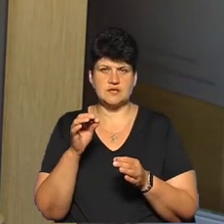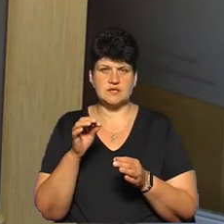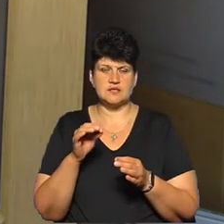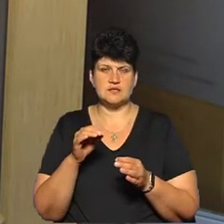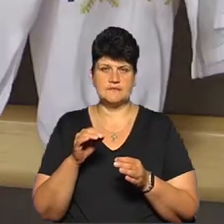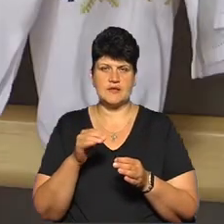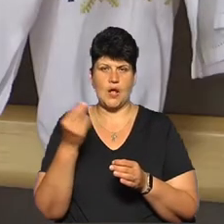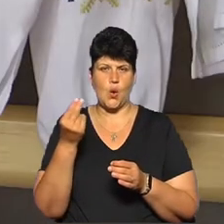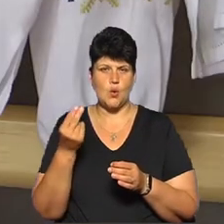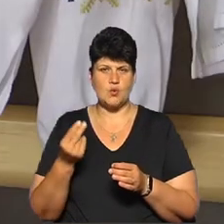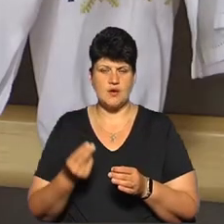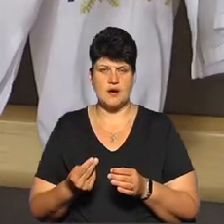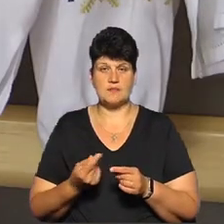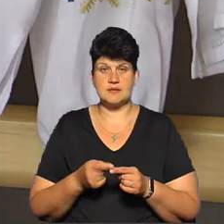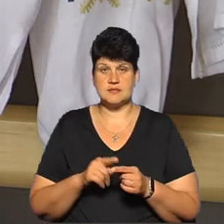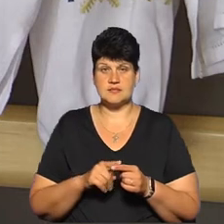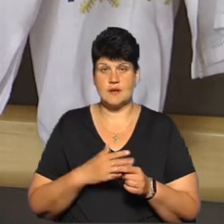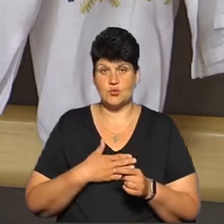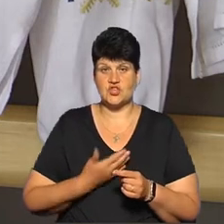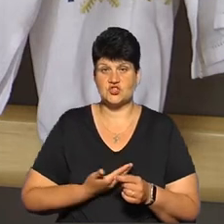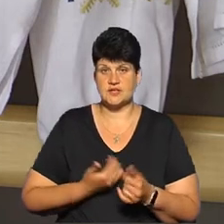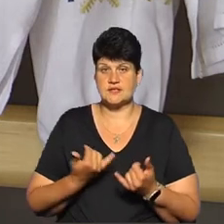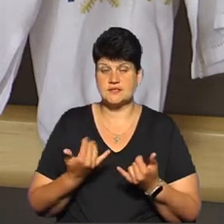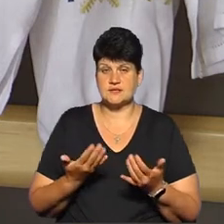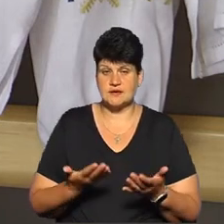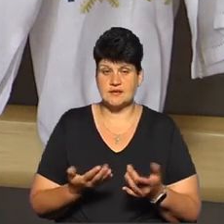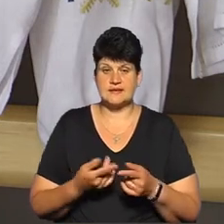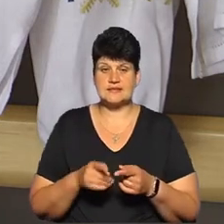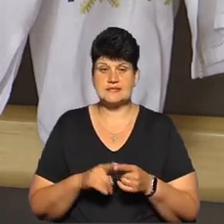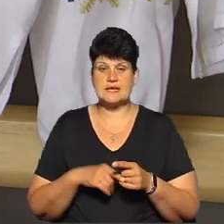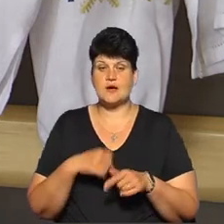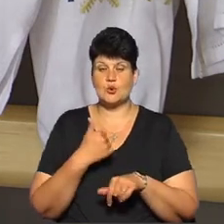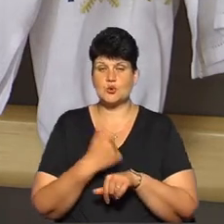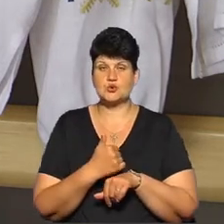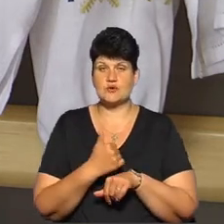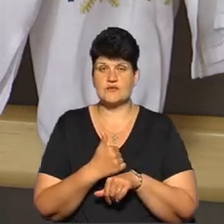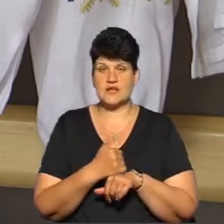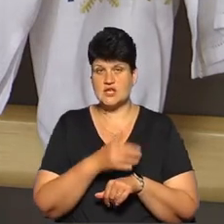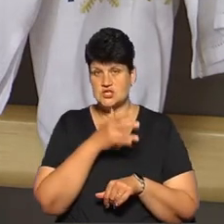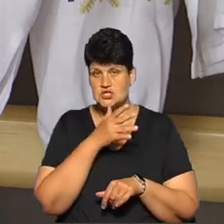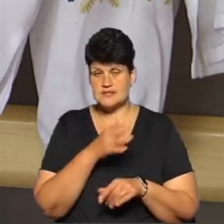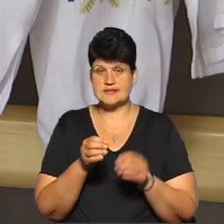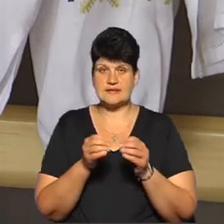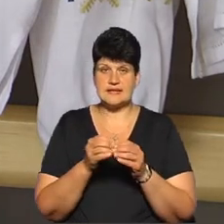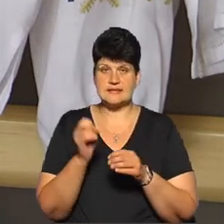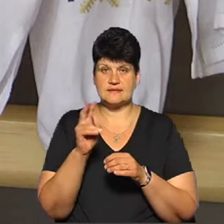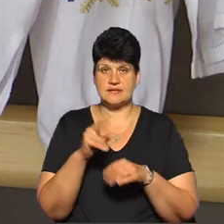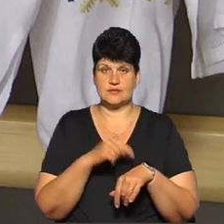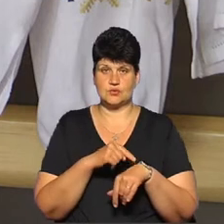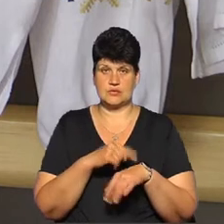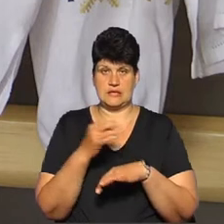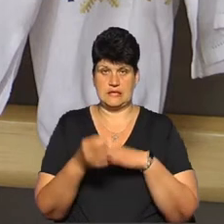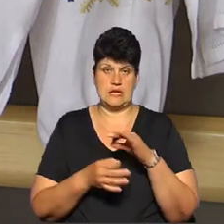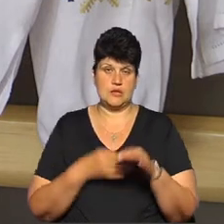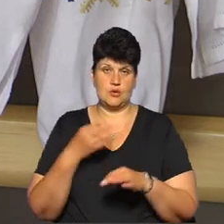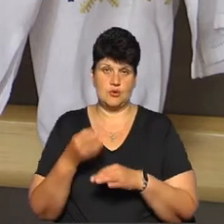і кольорами. Це моє життя зараз, тому що це основний час по 10-12 годин на добу.